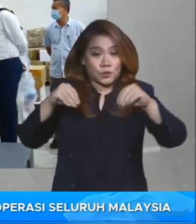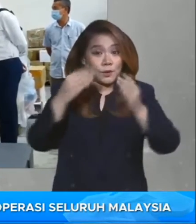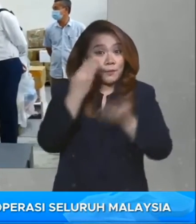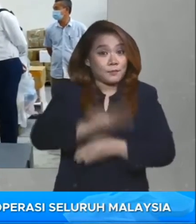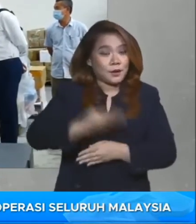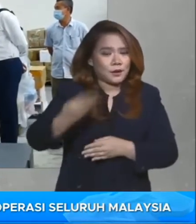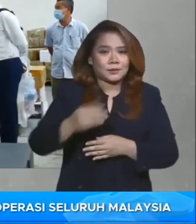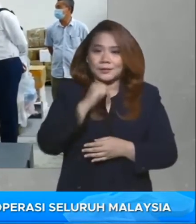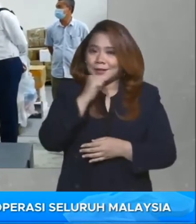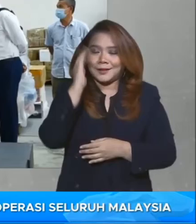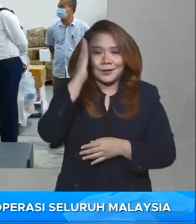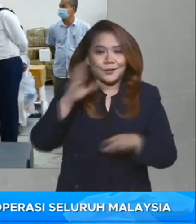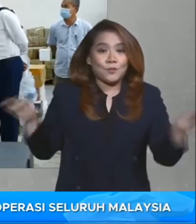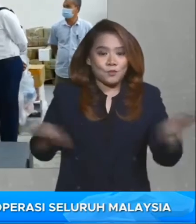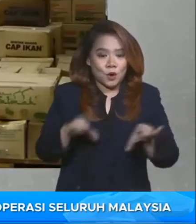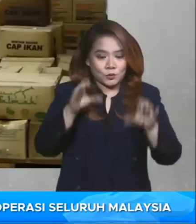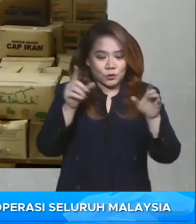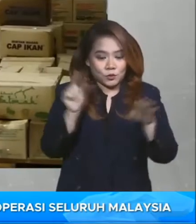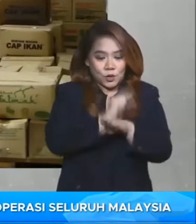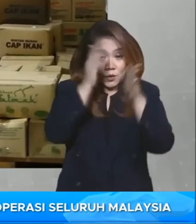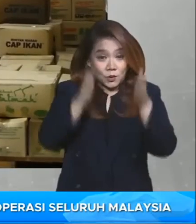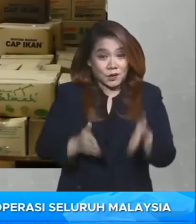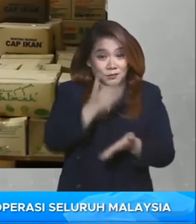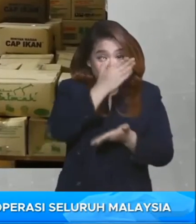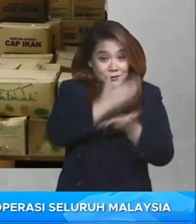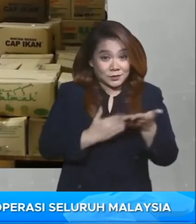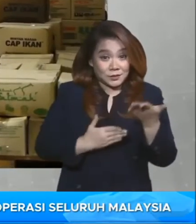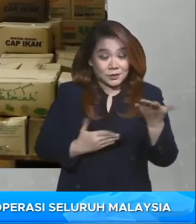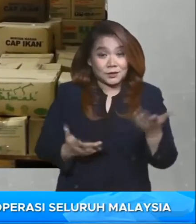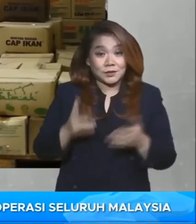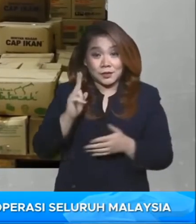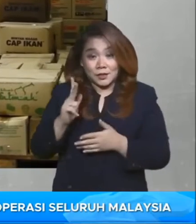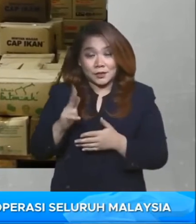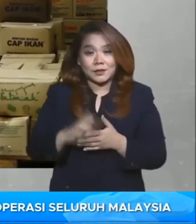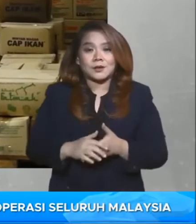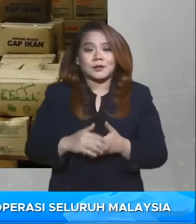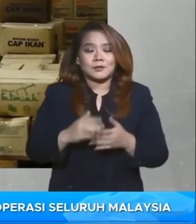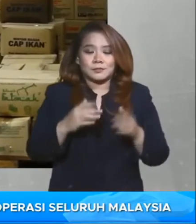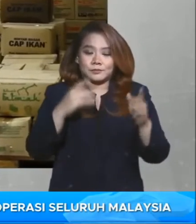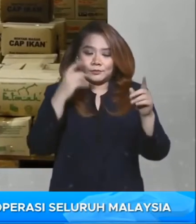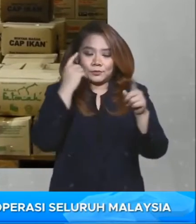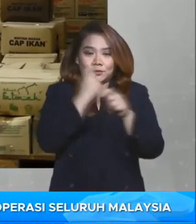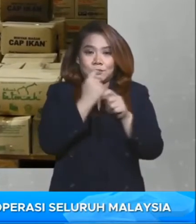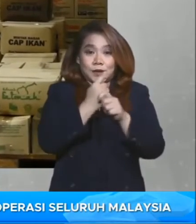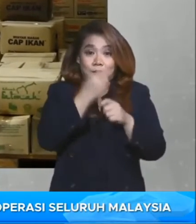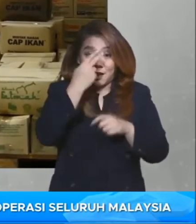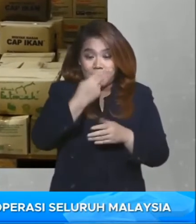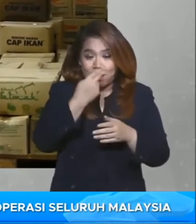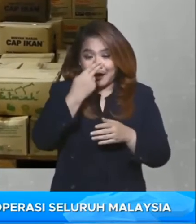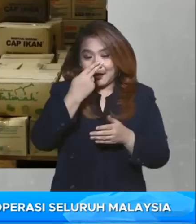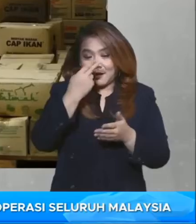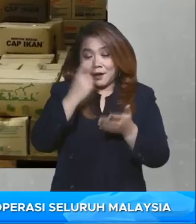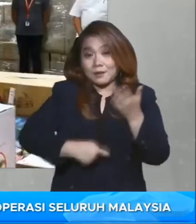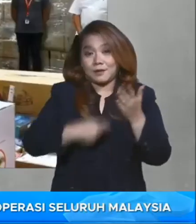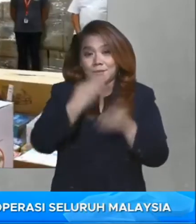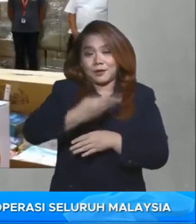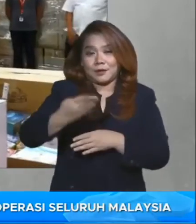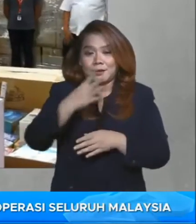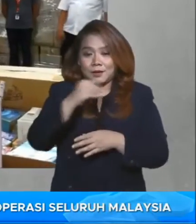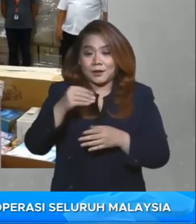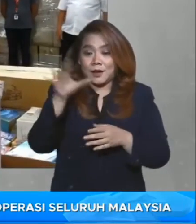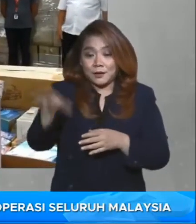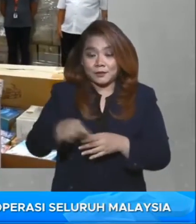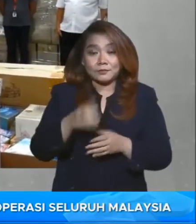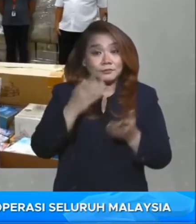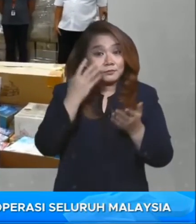antida akan dilakukan menggunakan orang tengah bagi memastikan harga barangan kekal rendah parahnya tersebut akan diambil terus